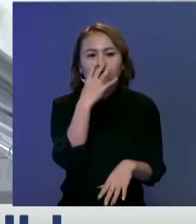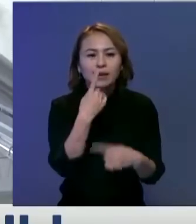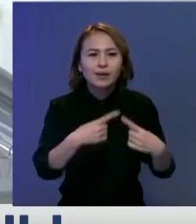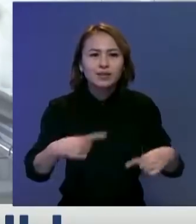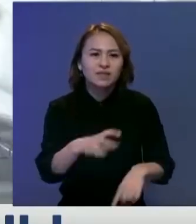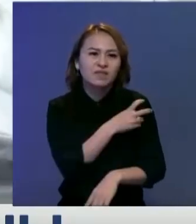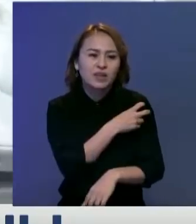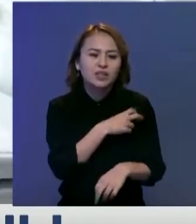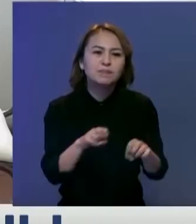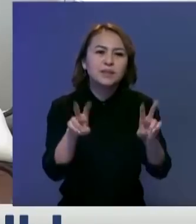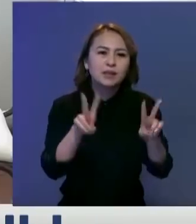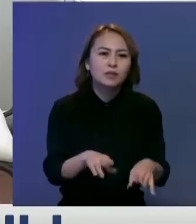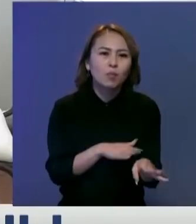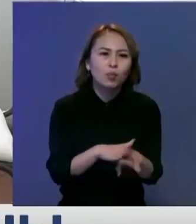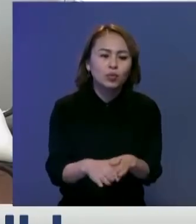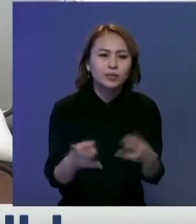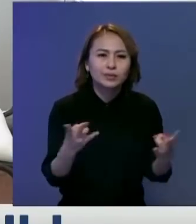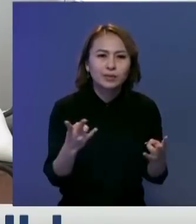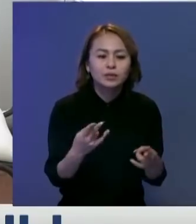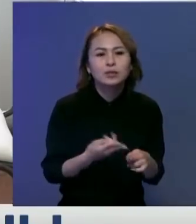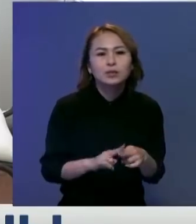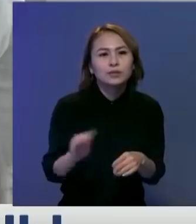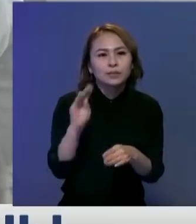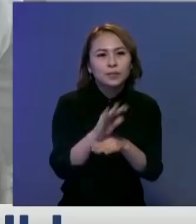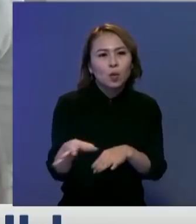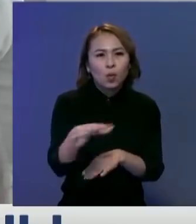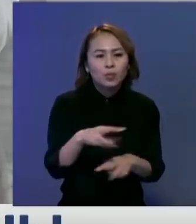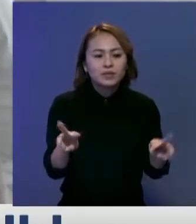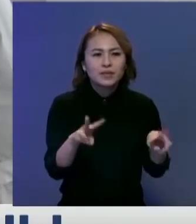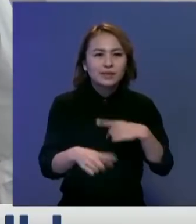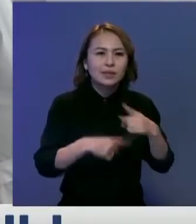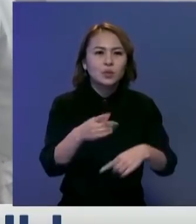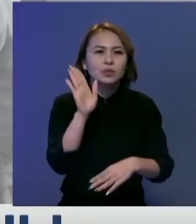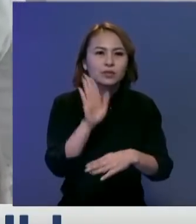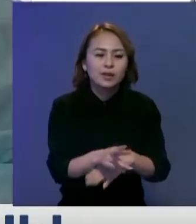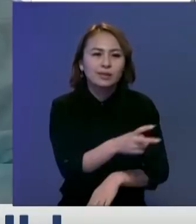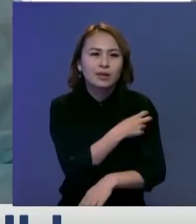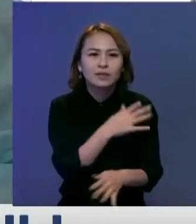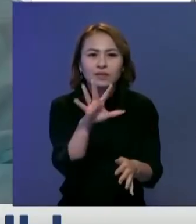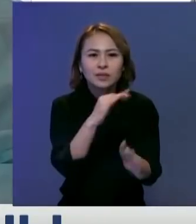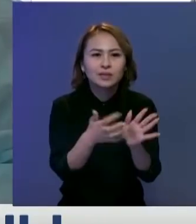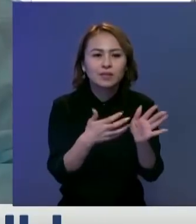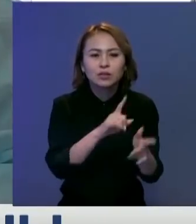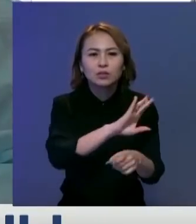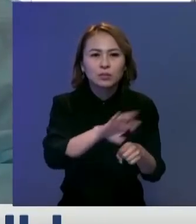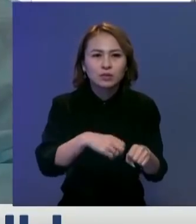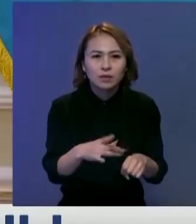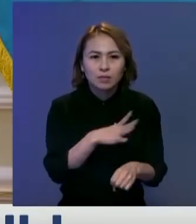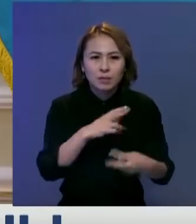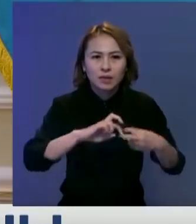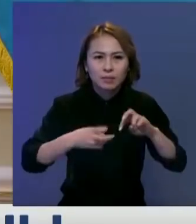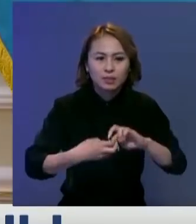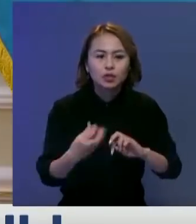жан сақтау бөлімдері толық жабдықталу өте іс. Обылыс башылығына жүктілгін келесіміндет дәрегерлер тапшылығын жойу. Тағы бір мәселе?